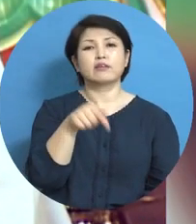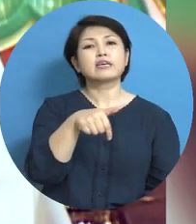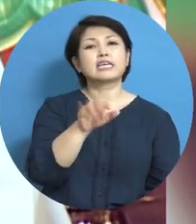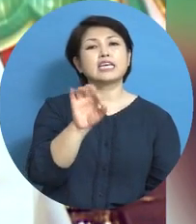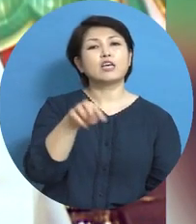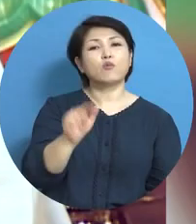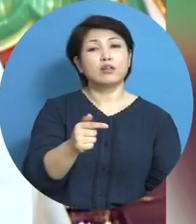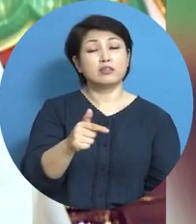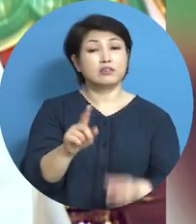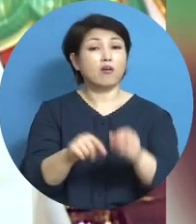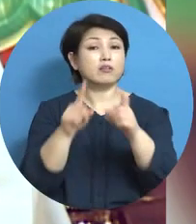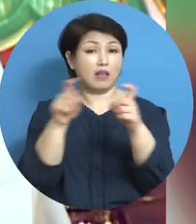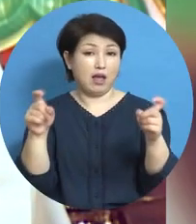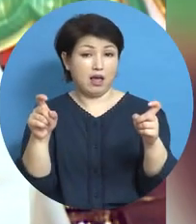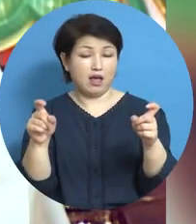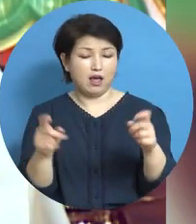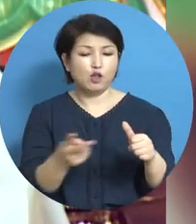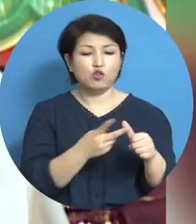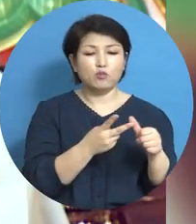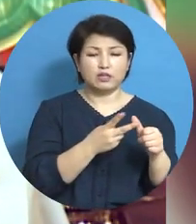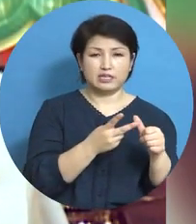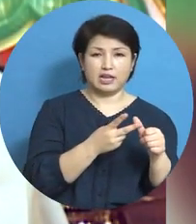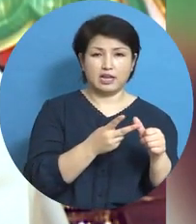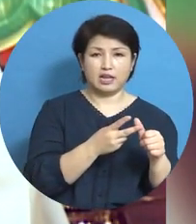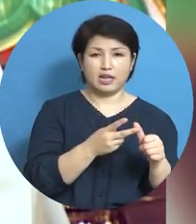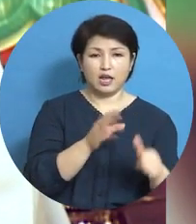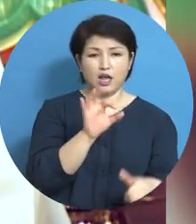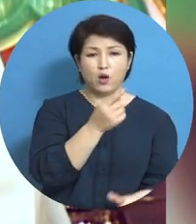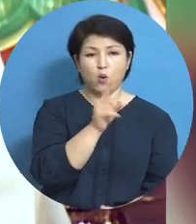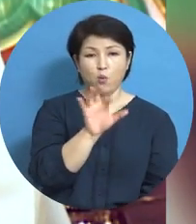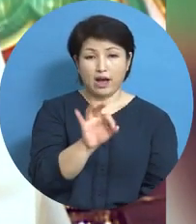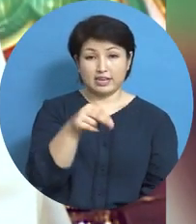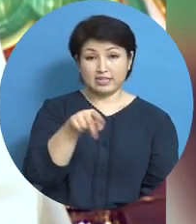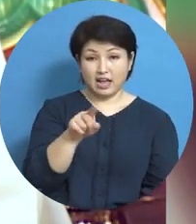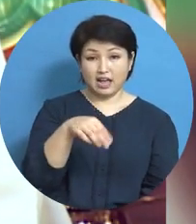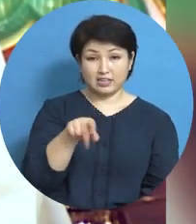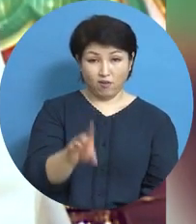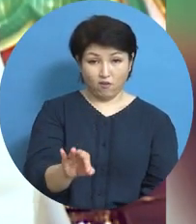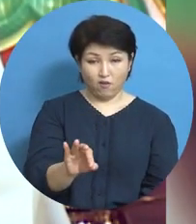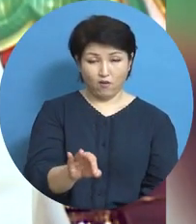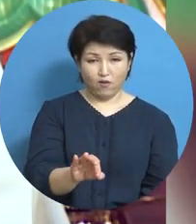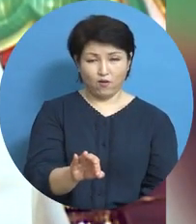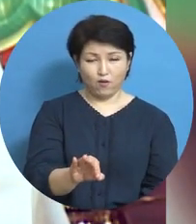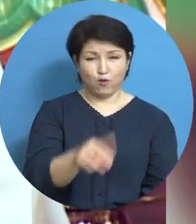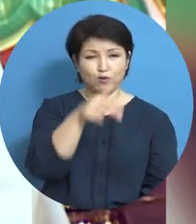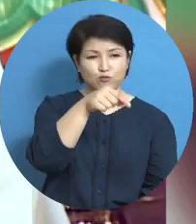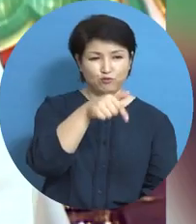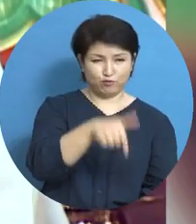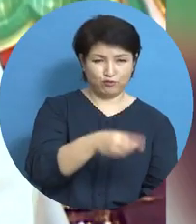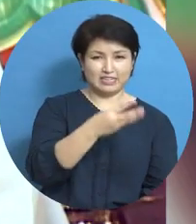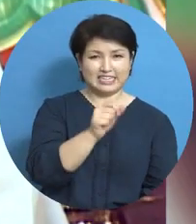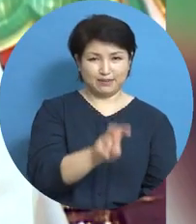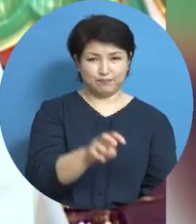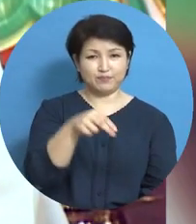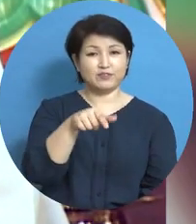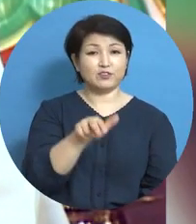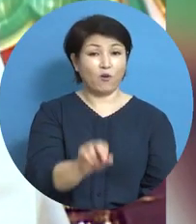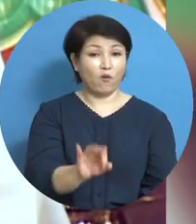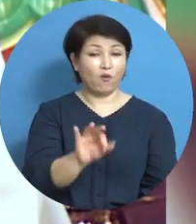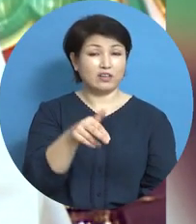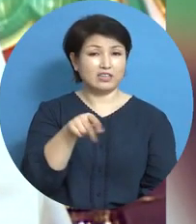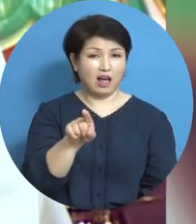왕사성 이제 벨로바나 중림정사 또는 영축산,